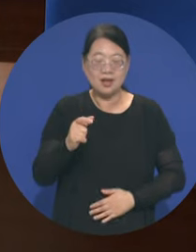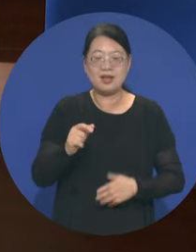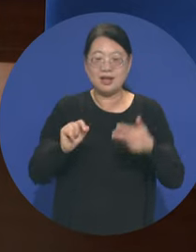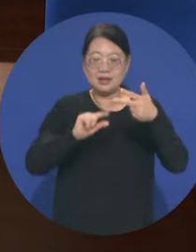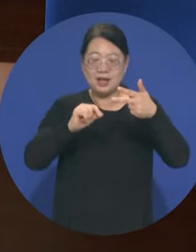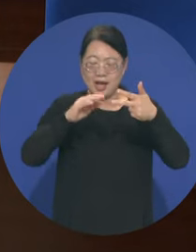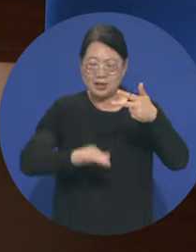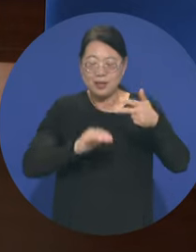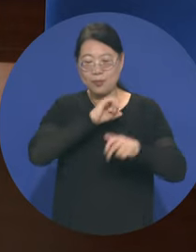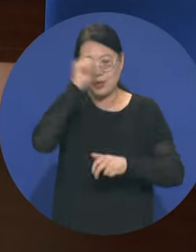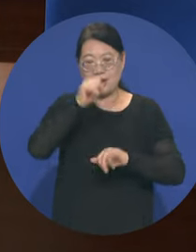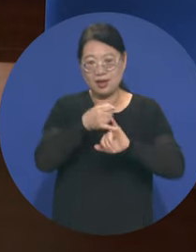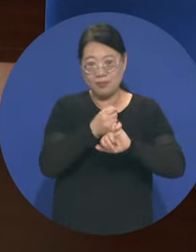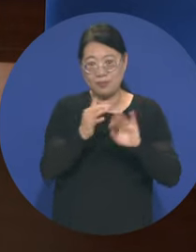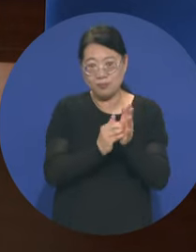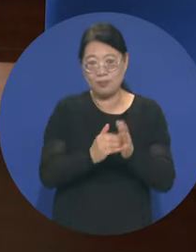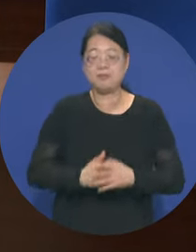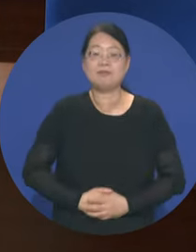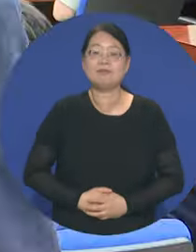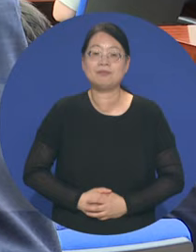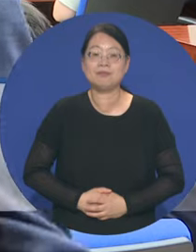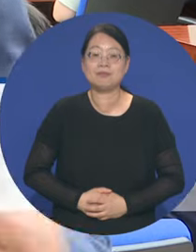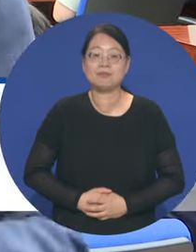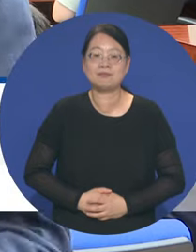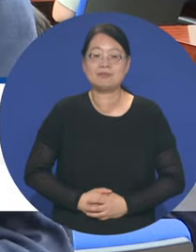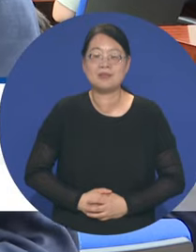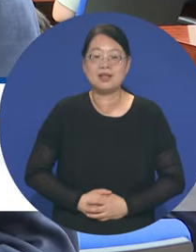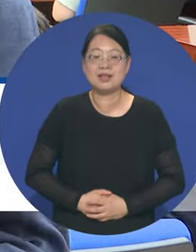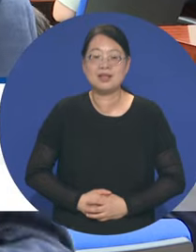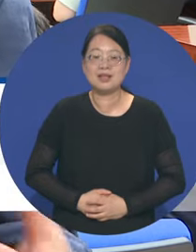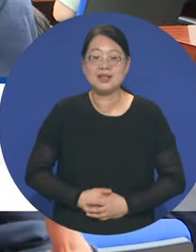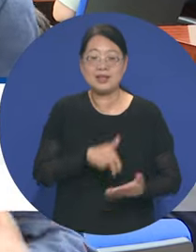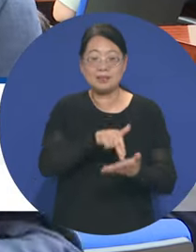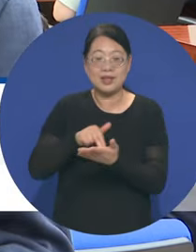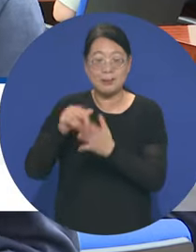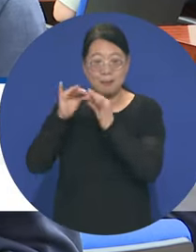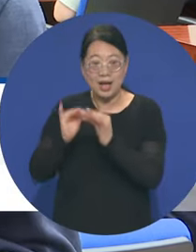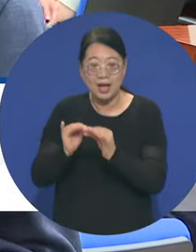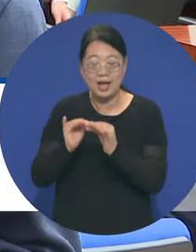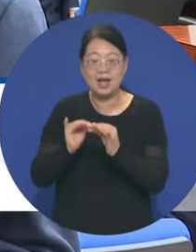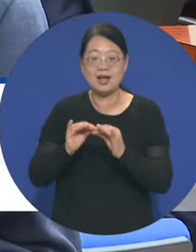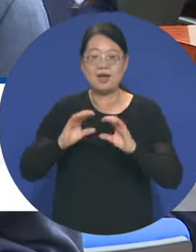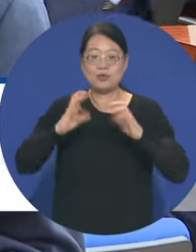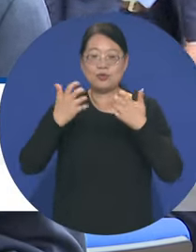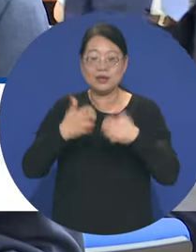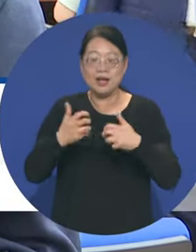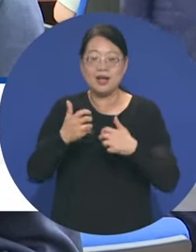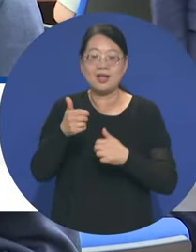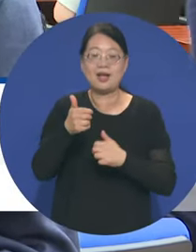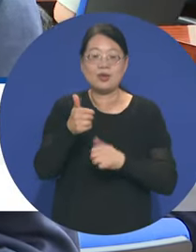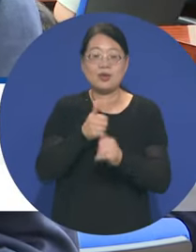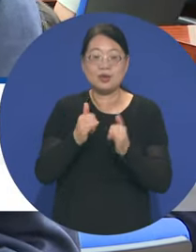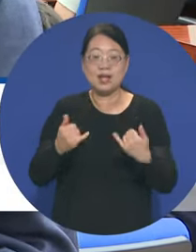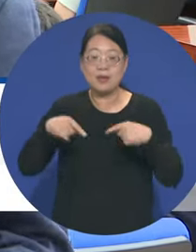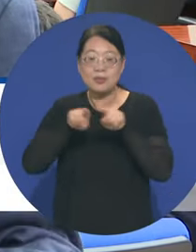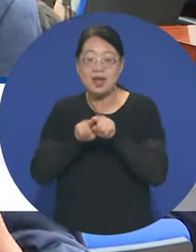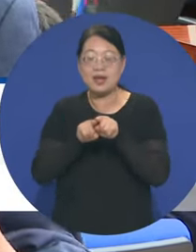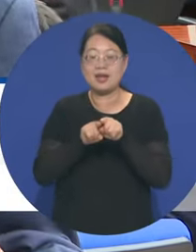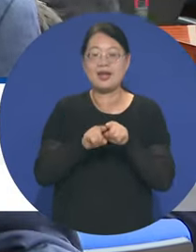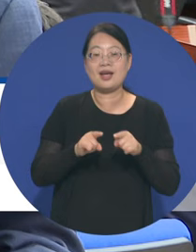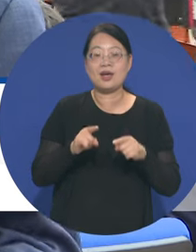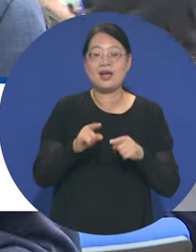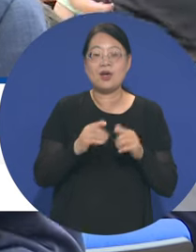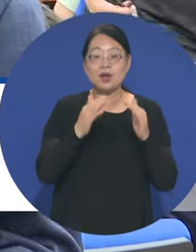하반기 안에 통과시킬 것을 약속했습니다 이의 뜻을 같이 하는 의원님들과 함께 어 주거상향